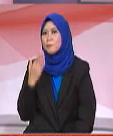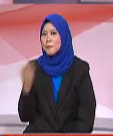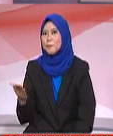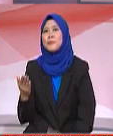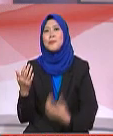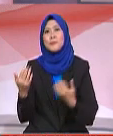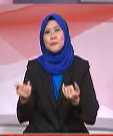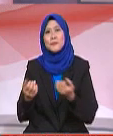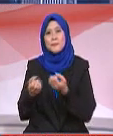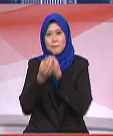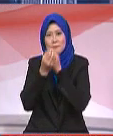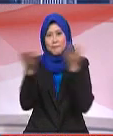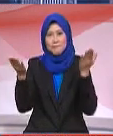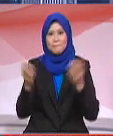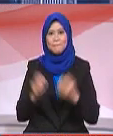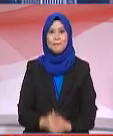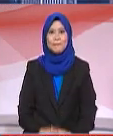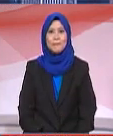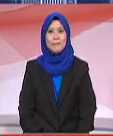Iqbal dengan perkembangan tersebut.